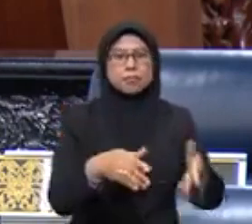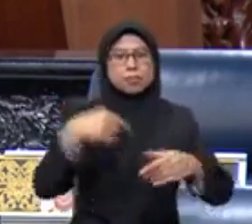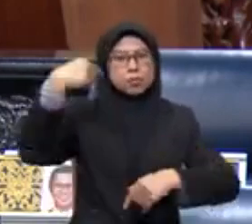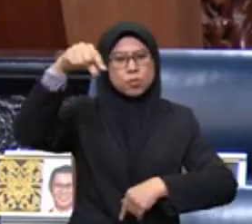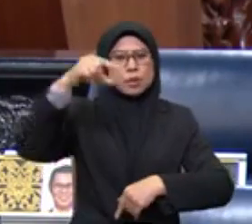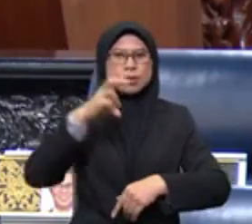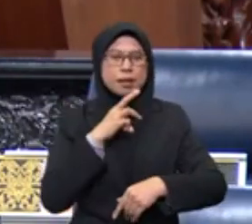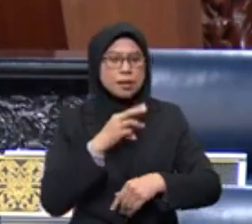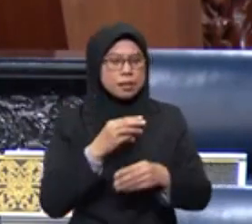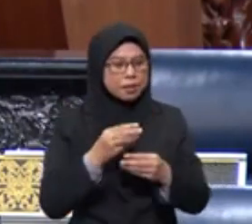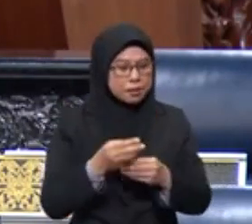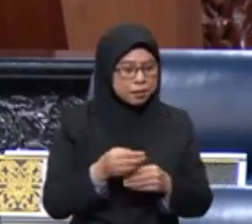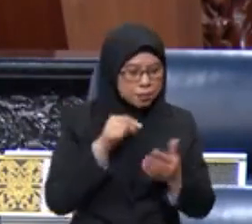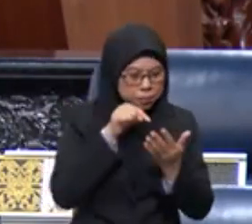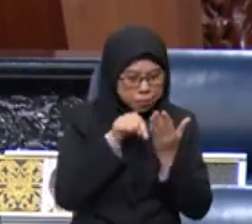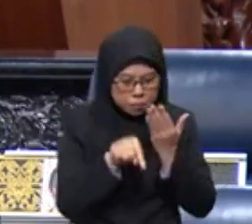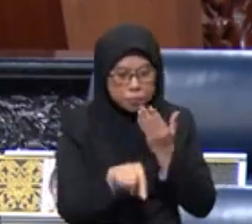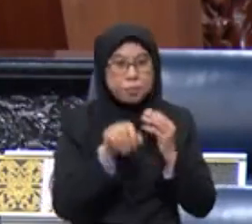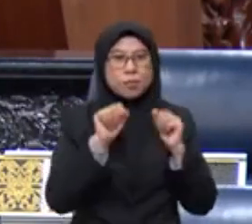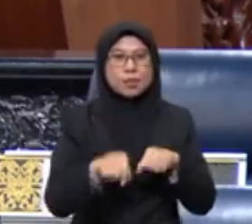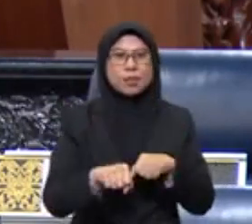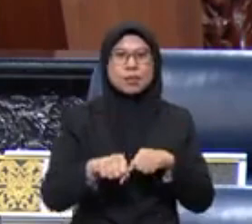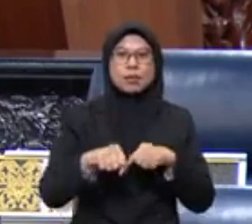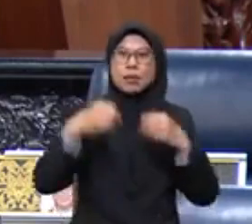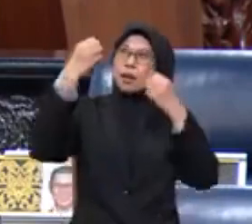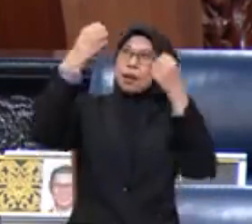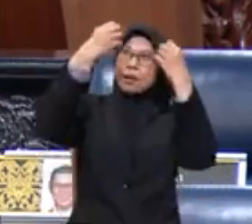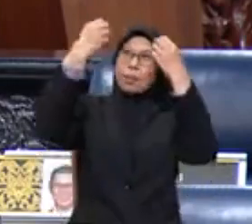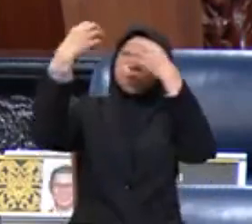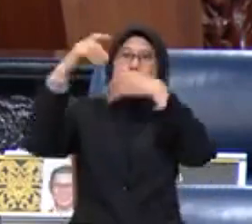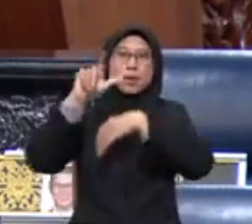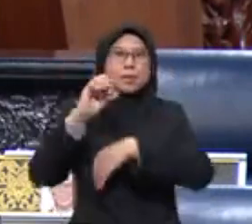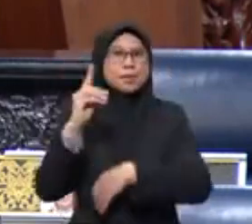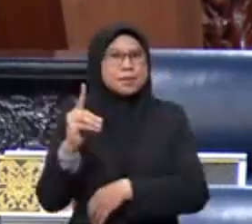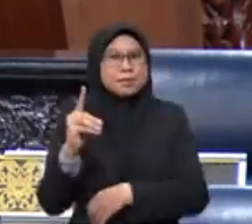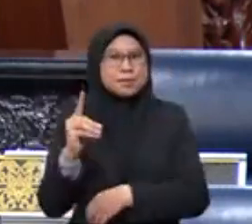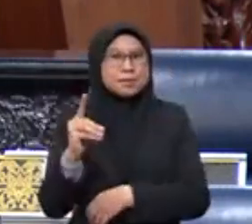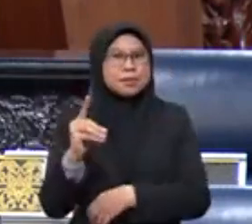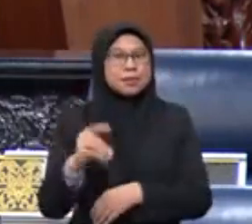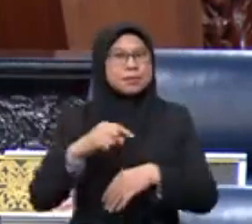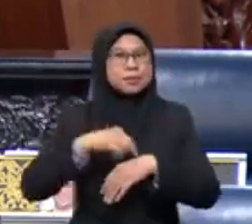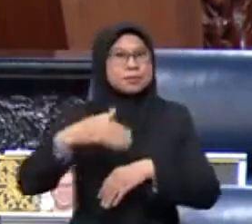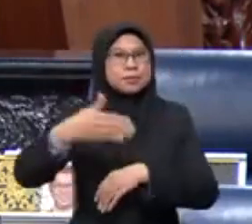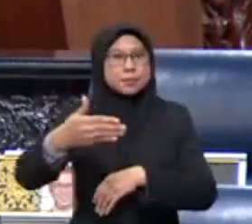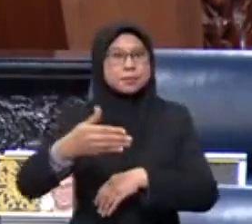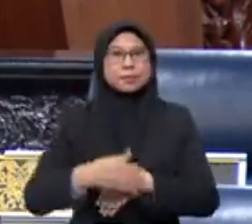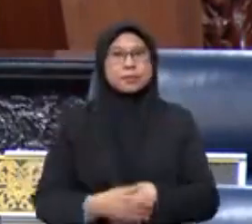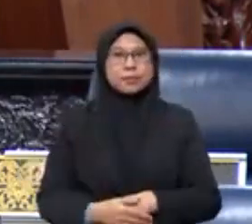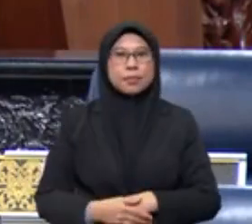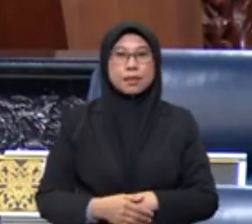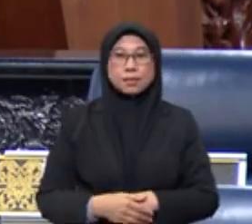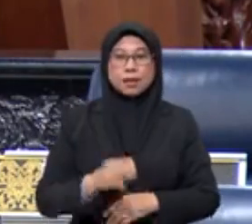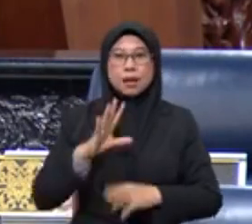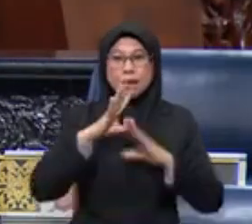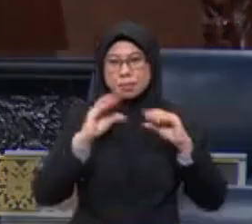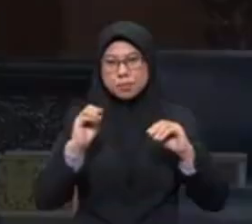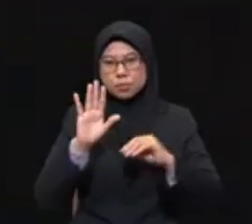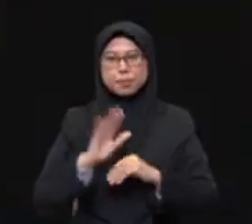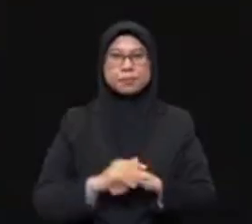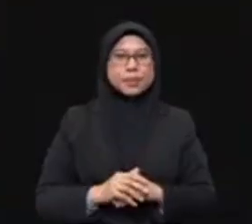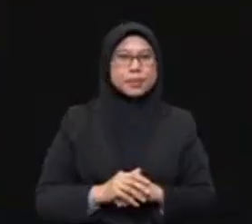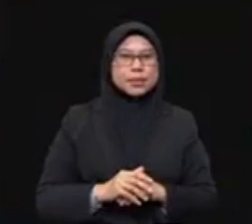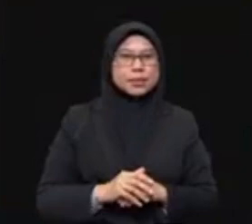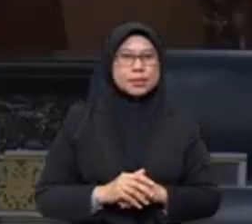air semakin jernih dan tidak berbau serta lampu LED juga semakin cantik. Tamping untuk Elwan. Semasa ke semasa. Sekejap lagi saya habiskan dulu.